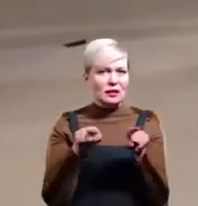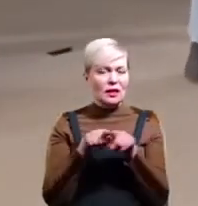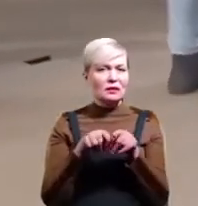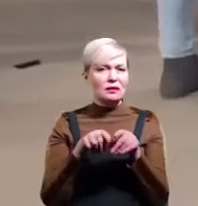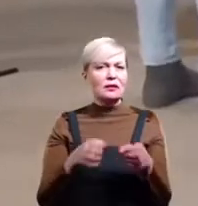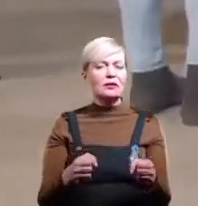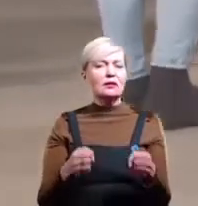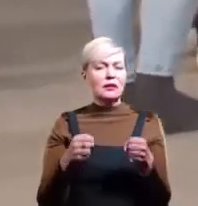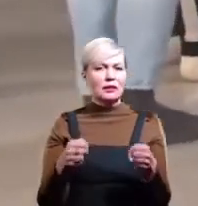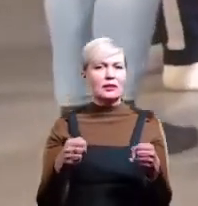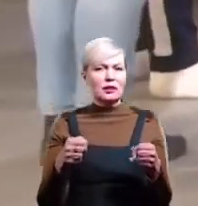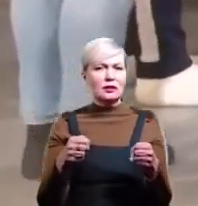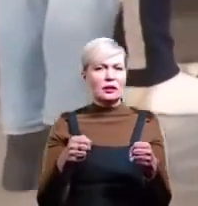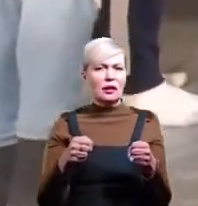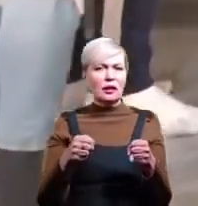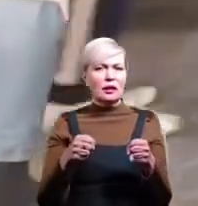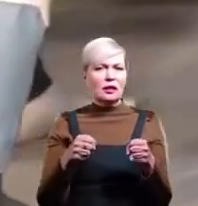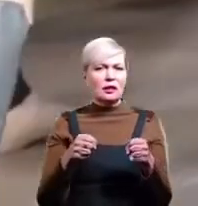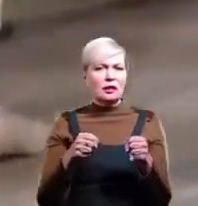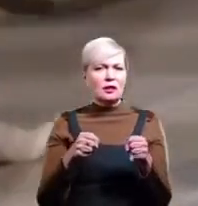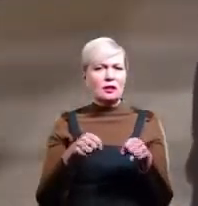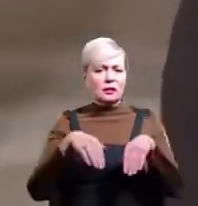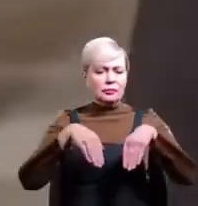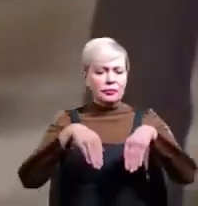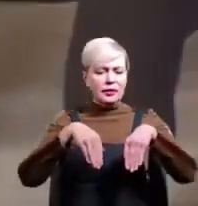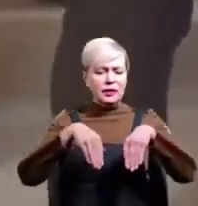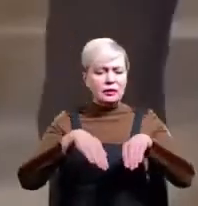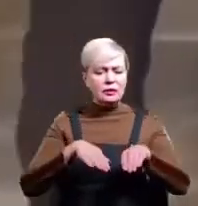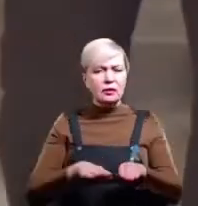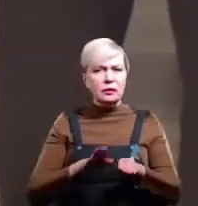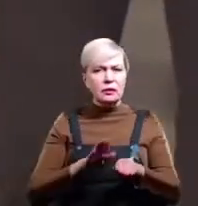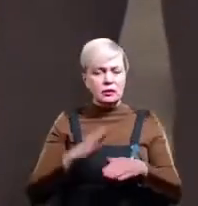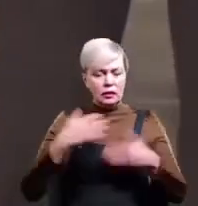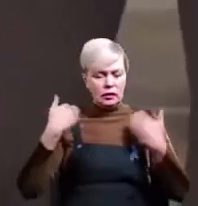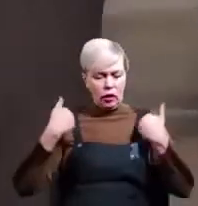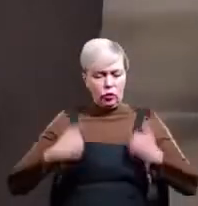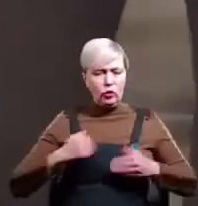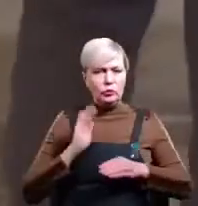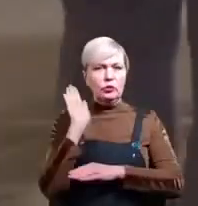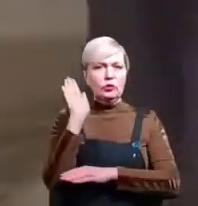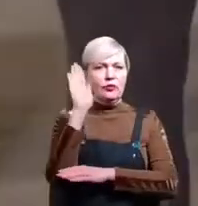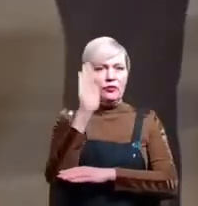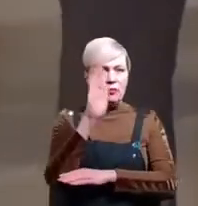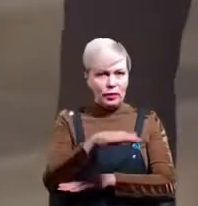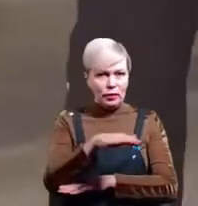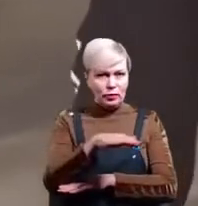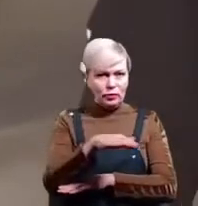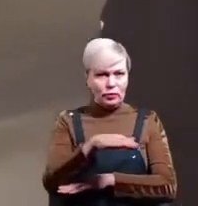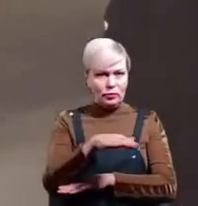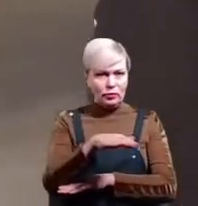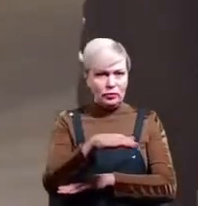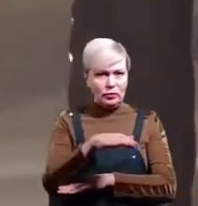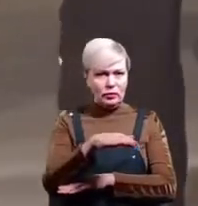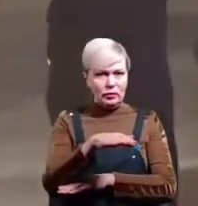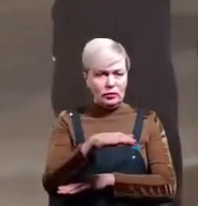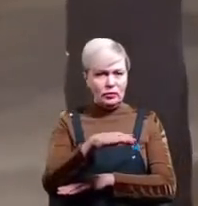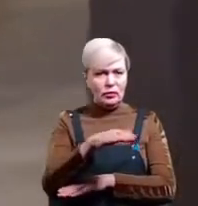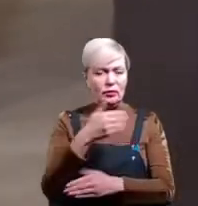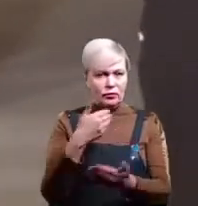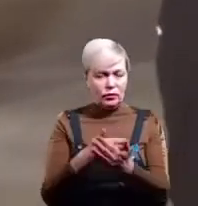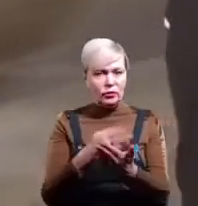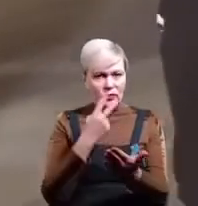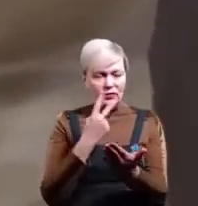Если она опустит пятки, у нее корпус уйдет вперед. Смотри, вот. Вот, видишь, я